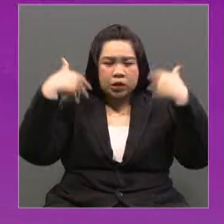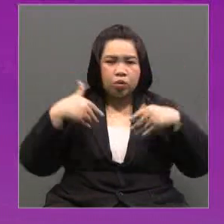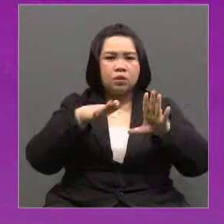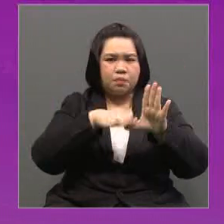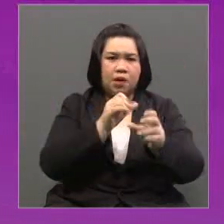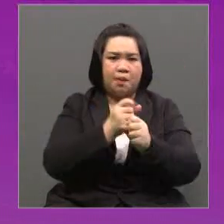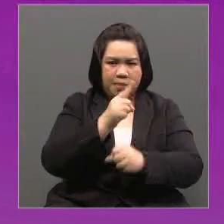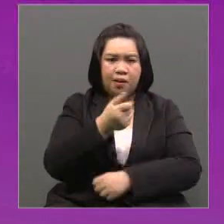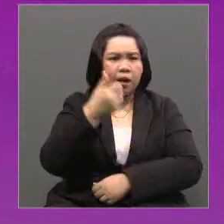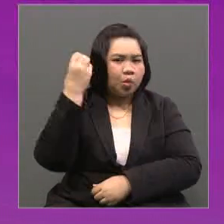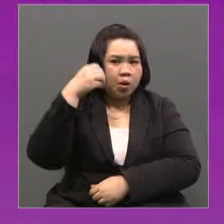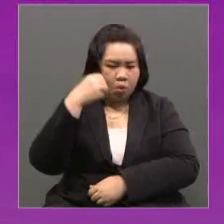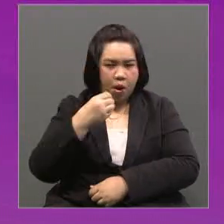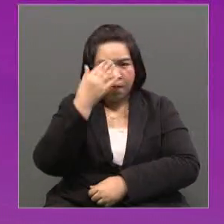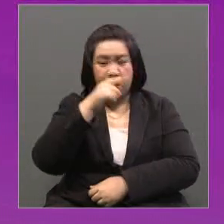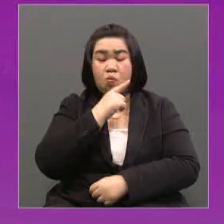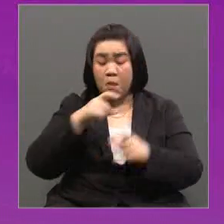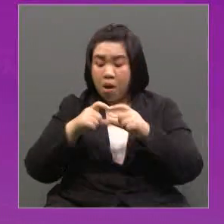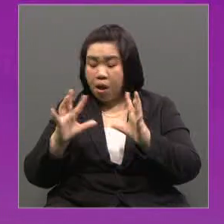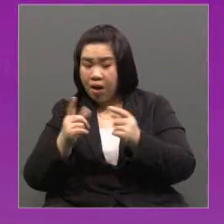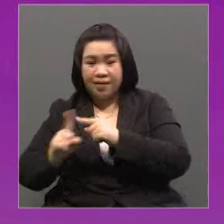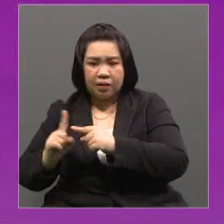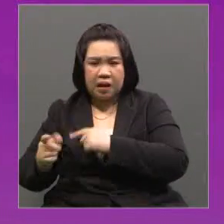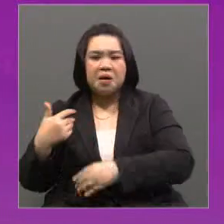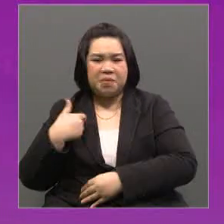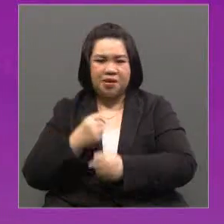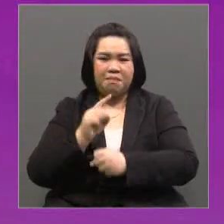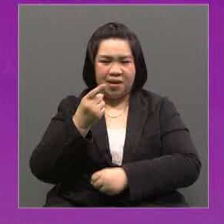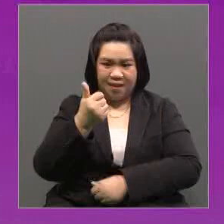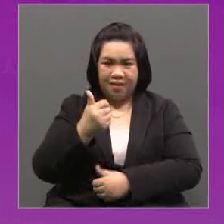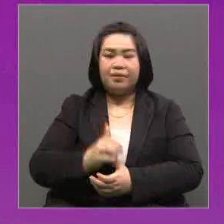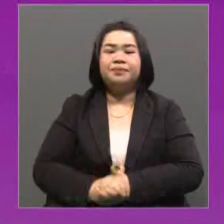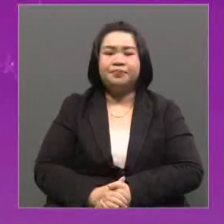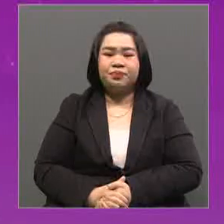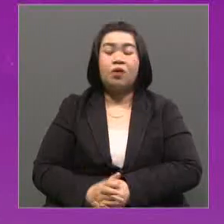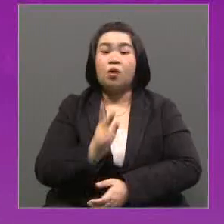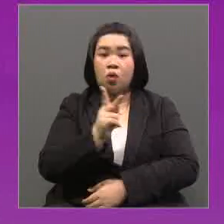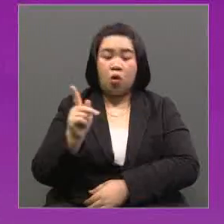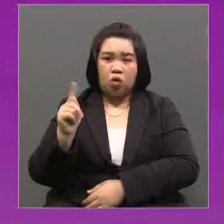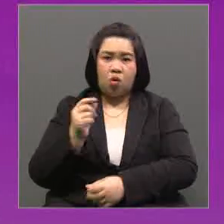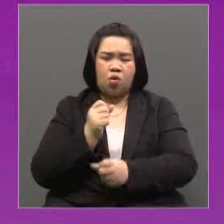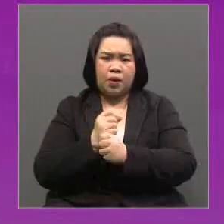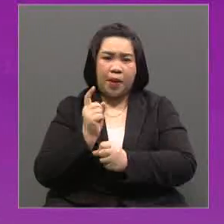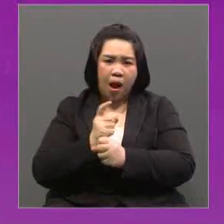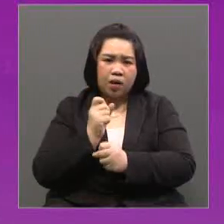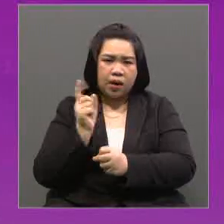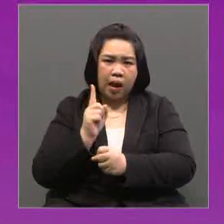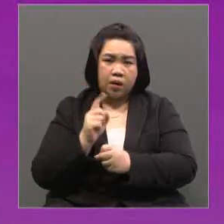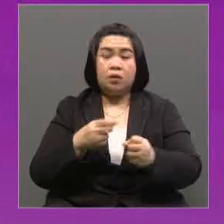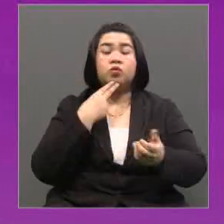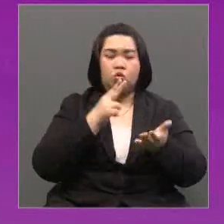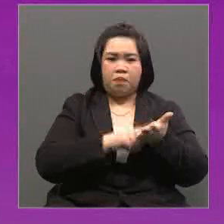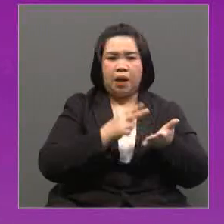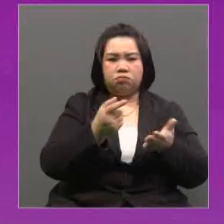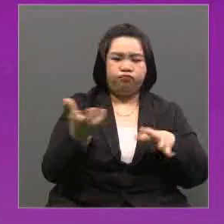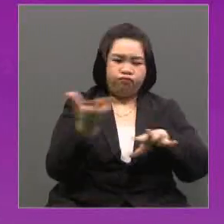สามารถนำไปใช้สิทธิ์เลือกตั้งได้ทันนะครับด้านกกตจังหวัดเองก็เตรียมความพร้อมในการส่งมอบบัตรเลือกตั้งไปยังหน่วยเลือกตั้งใน